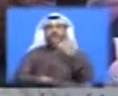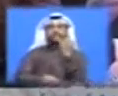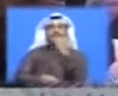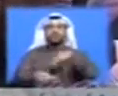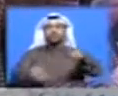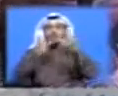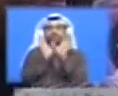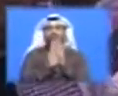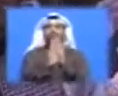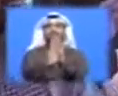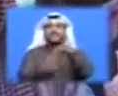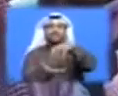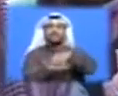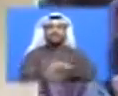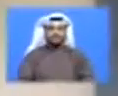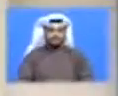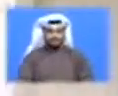المنطقة.